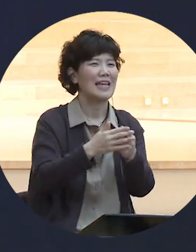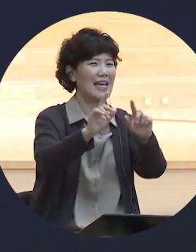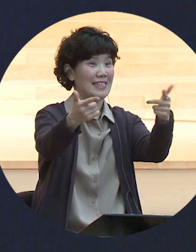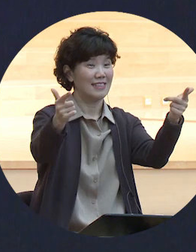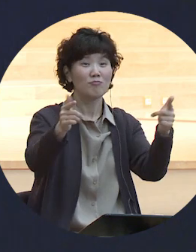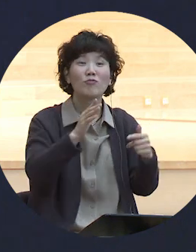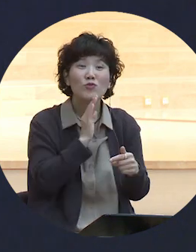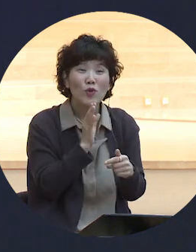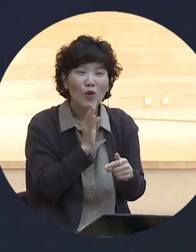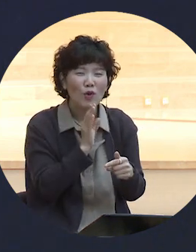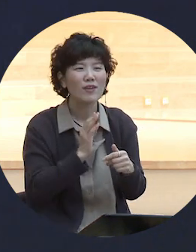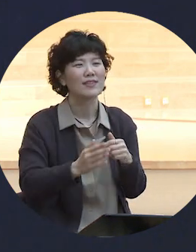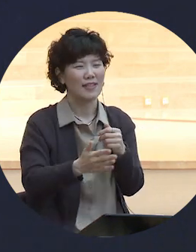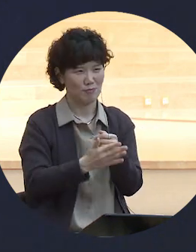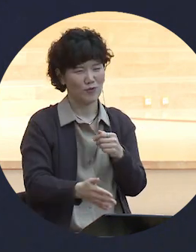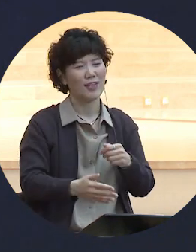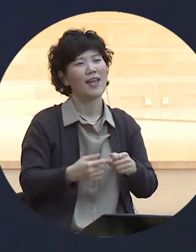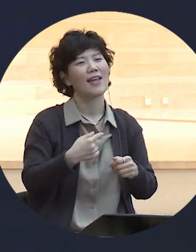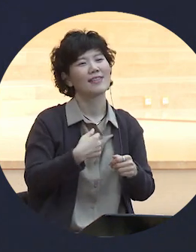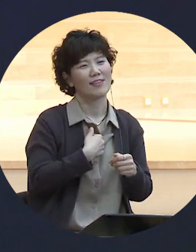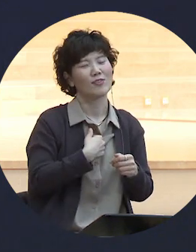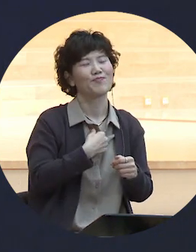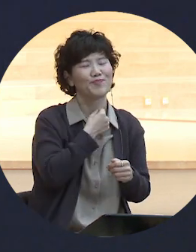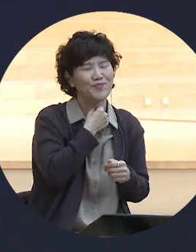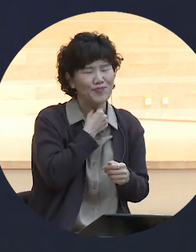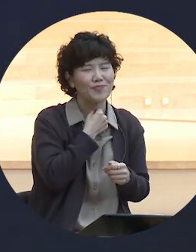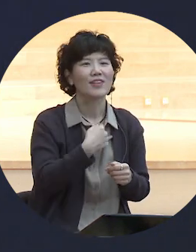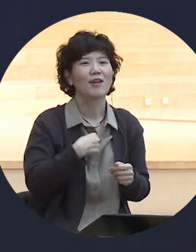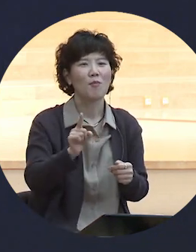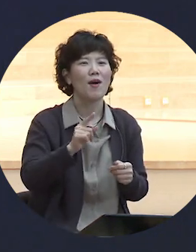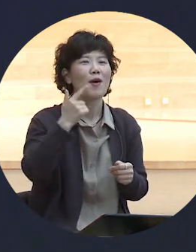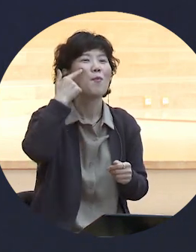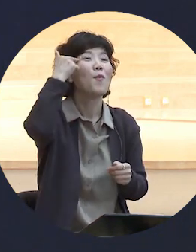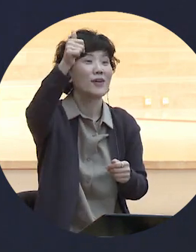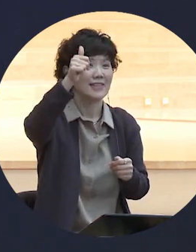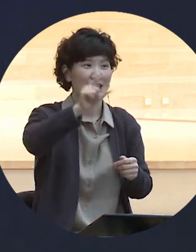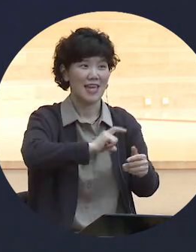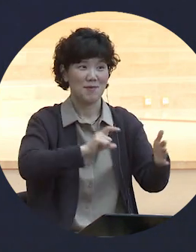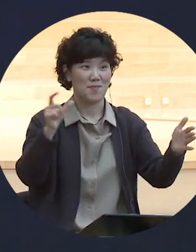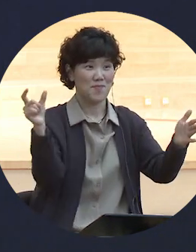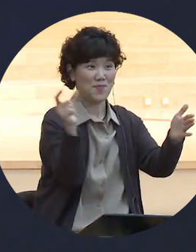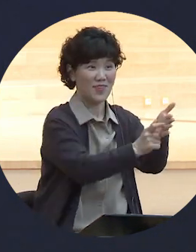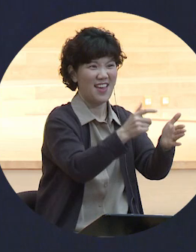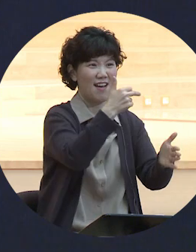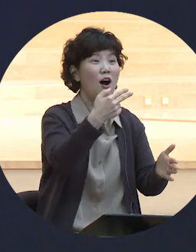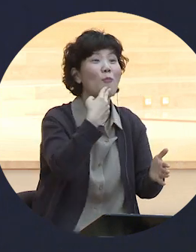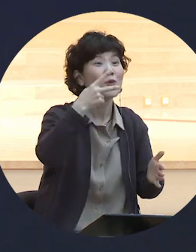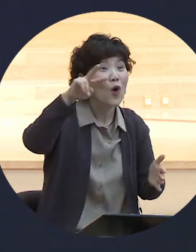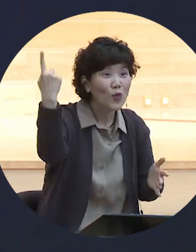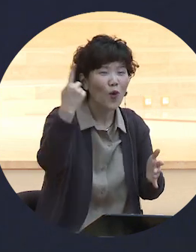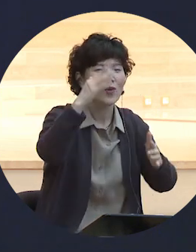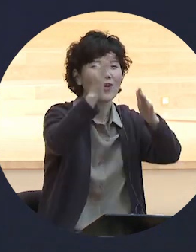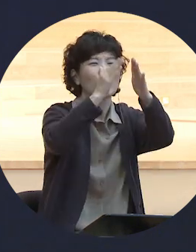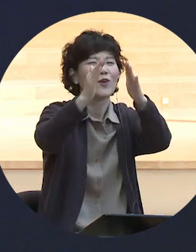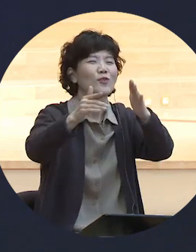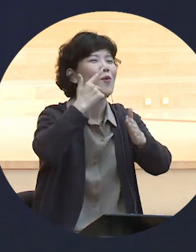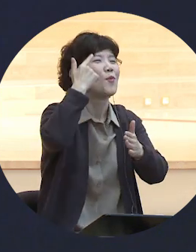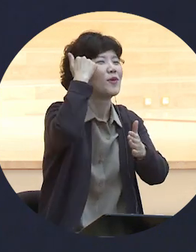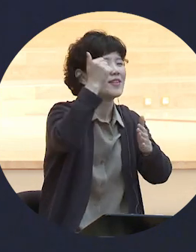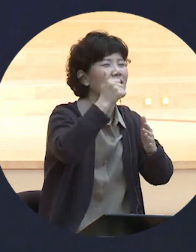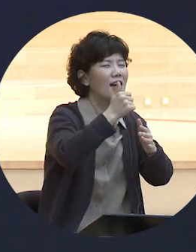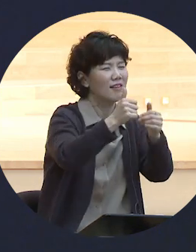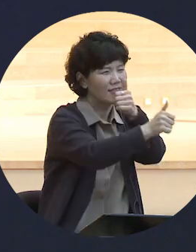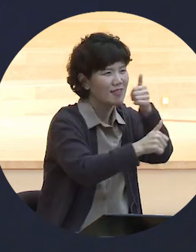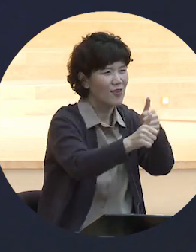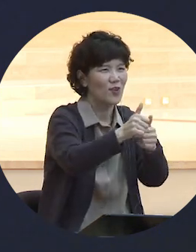아니잖아요. 저는 소원합니다. 담임 목사의 이름을 크게 적지 않아도 성도들은 목회자를 더 귀히